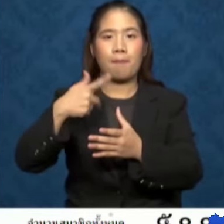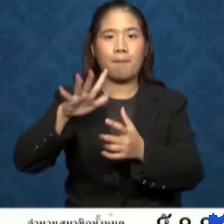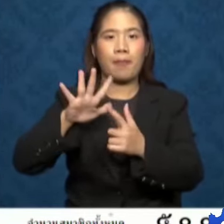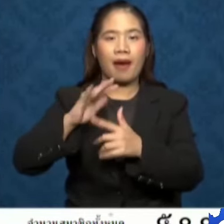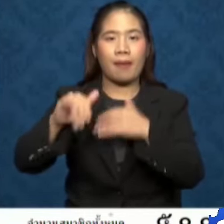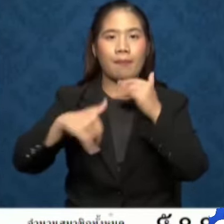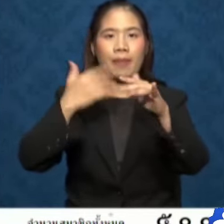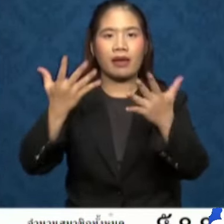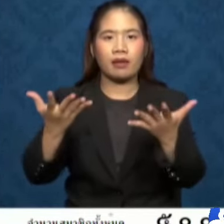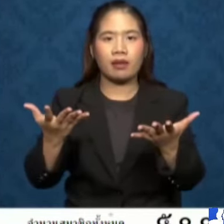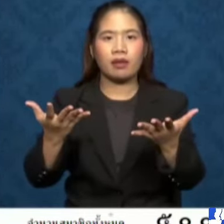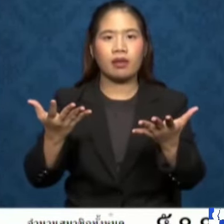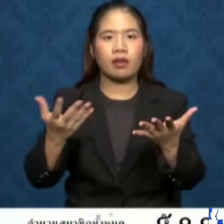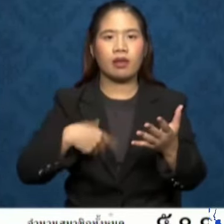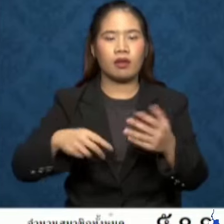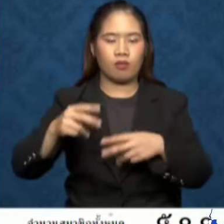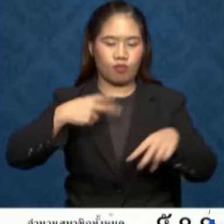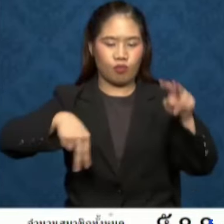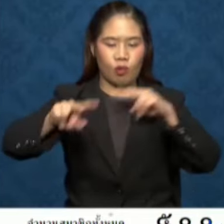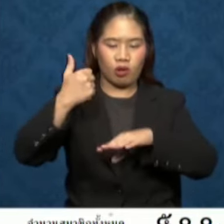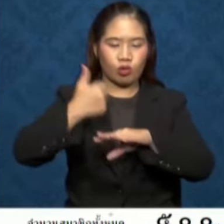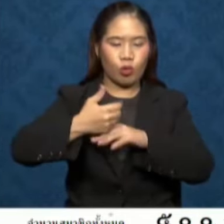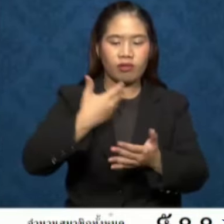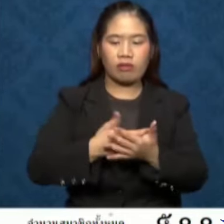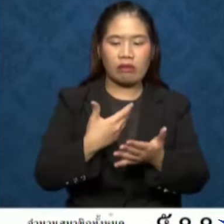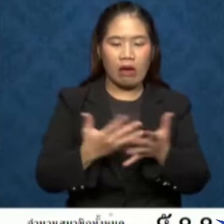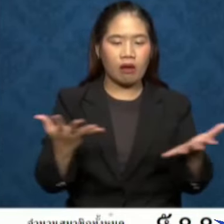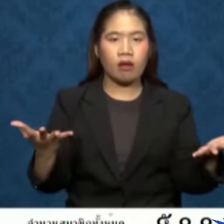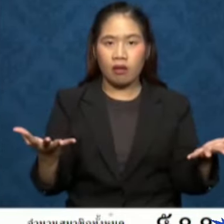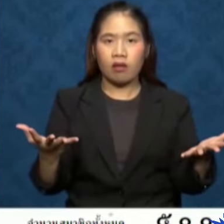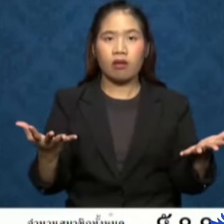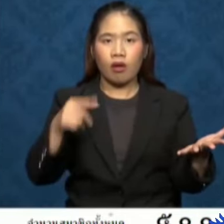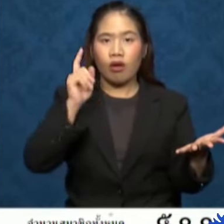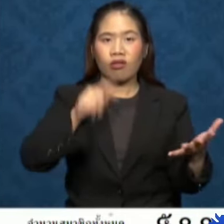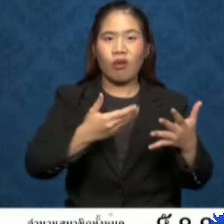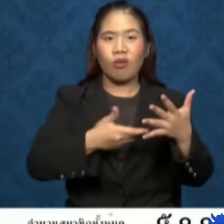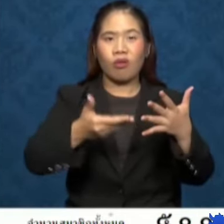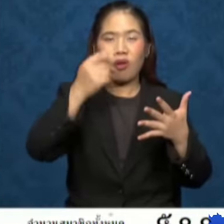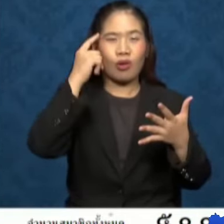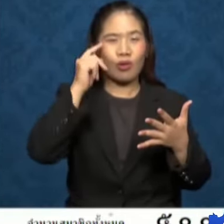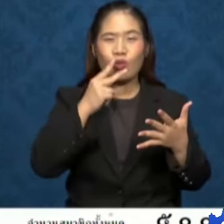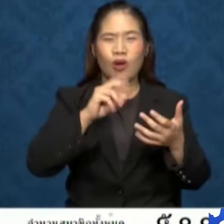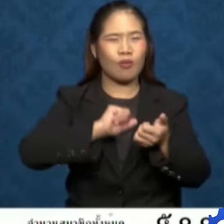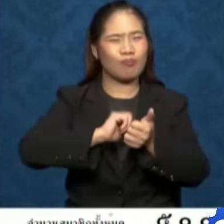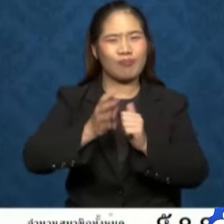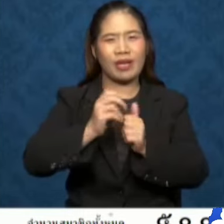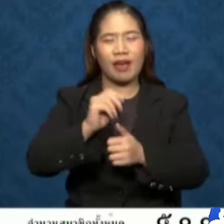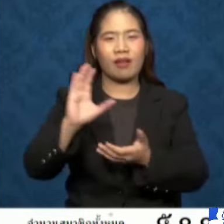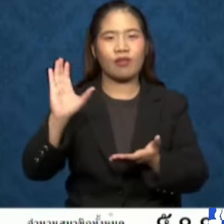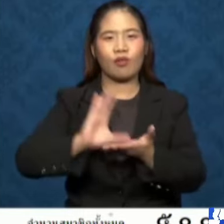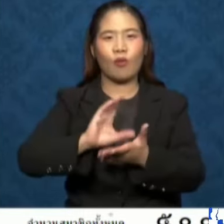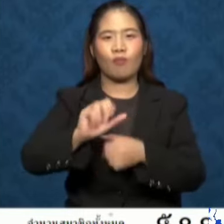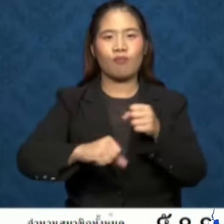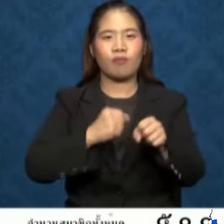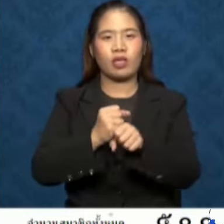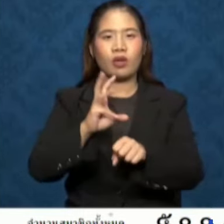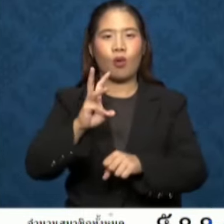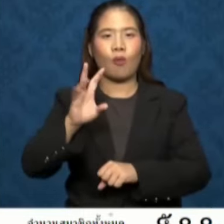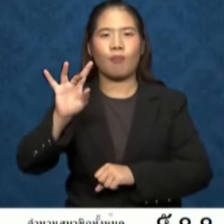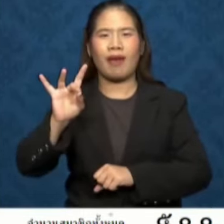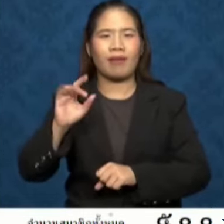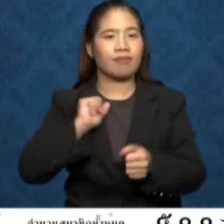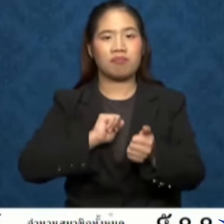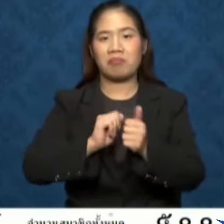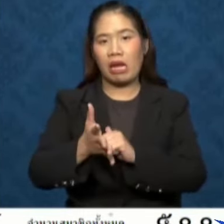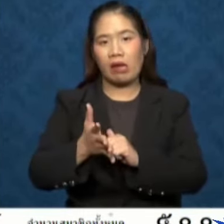ตรวจเงินแผ่นดินก็ต้องเห็นชอบซึ่งดูแล้วเนี่ยไม่น่าจะทันในปีงบประมาณปี 68เดี๋ยวผมรอคำตอบผมก็